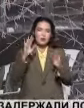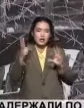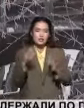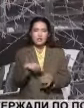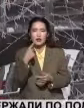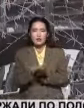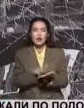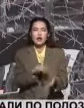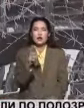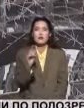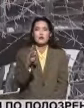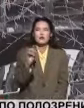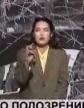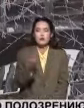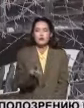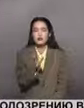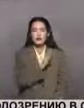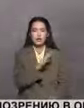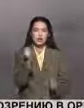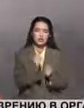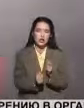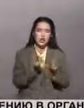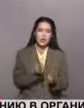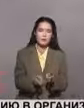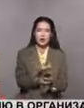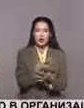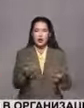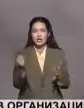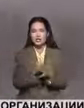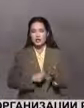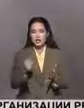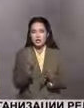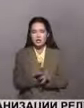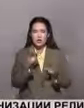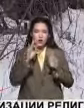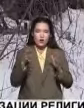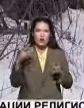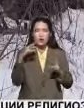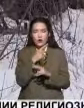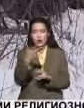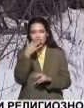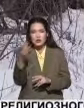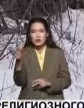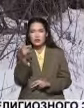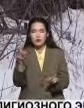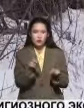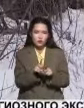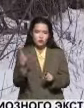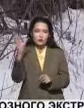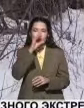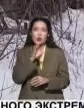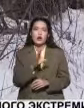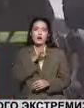Причем половина из них из-за неисправного состояния печей и труб. Кроме того, участились случаи отравления угарным газом. Имеются погибшие. По